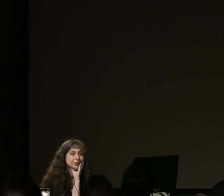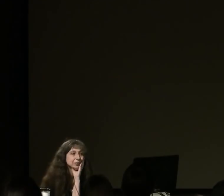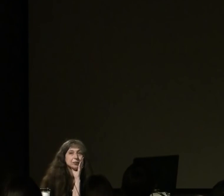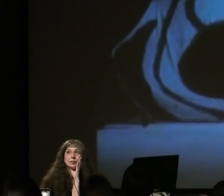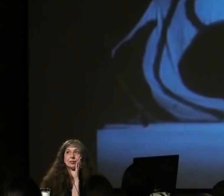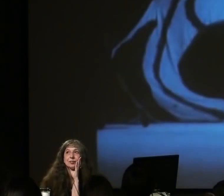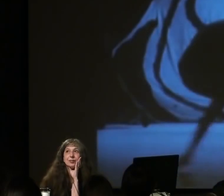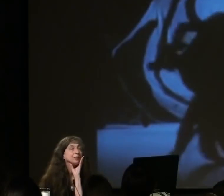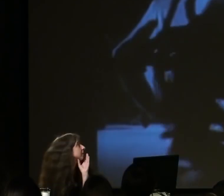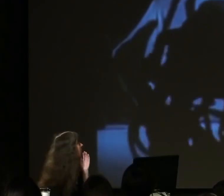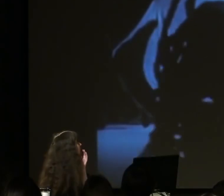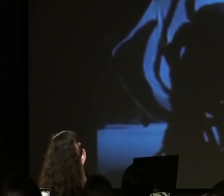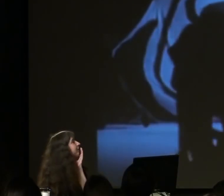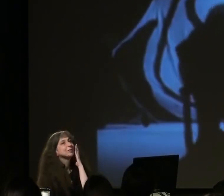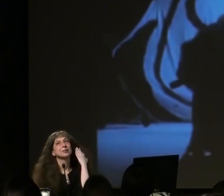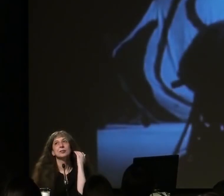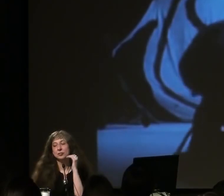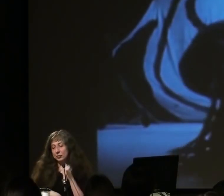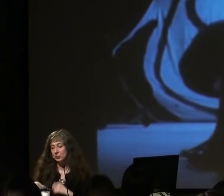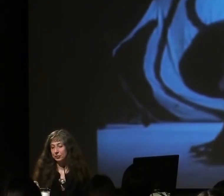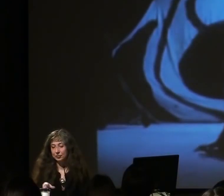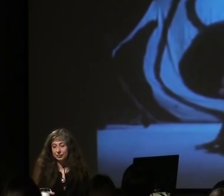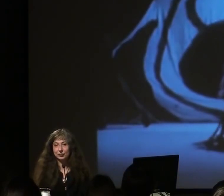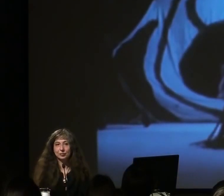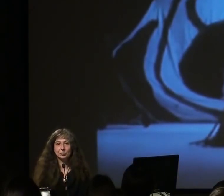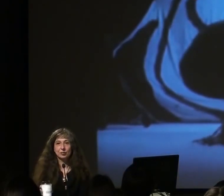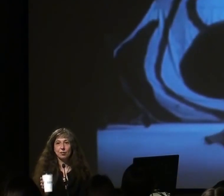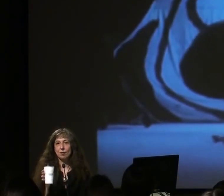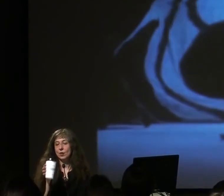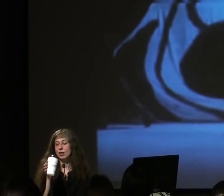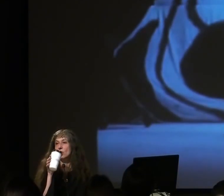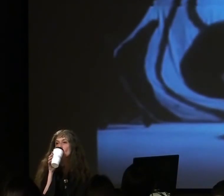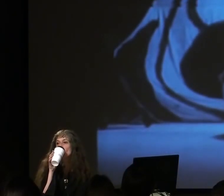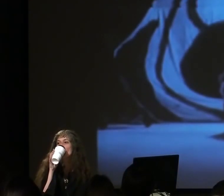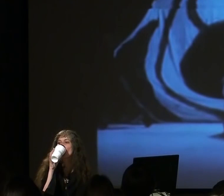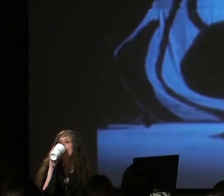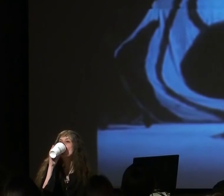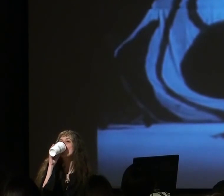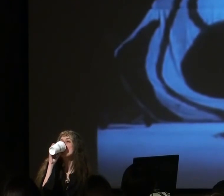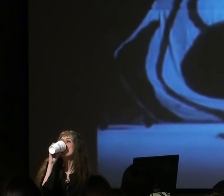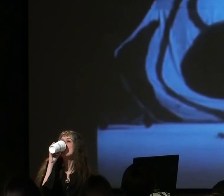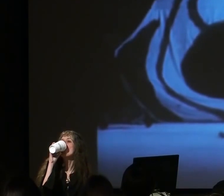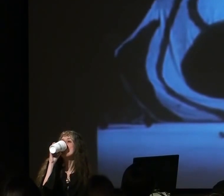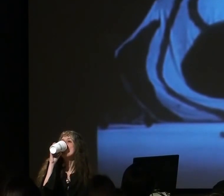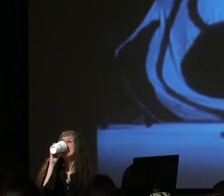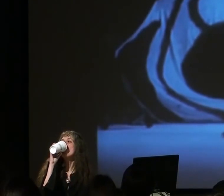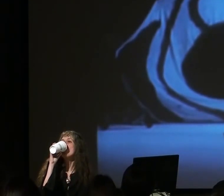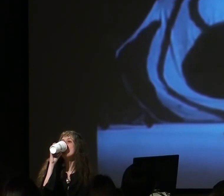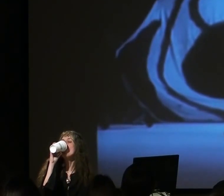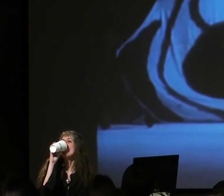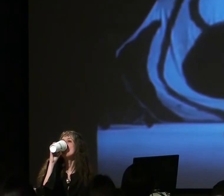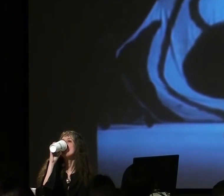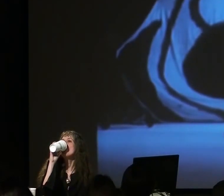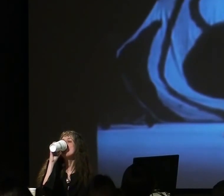Темная сцена. На заднем плане натянута белая ткань с черными линиями. Справа на стуле спит существо с огромным белым